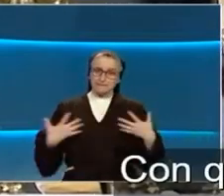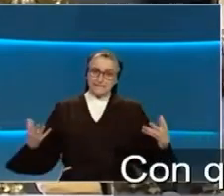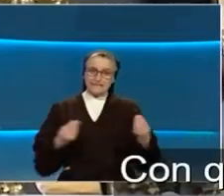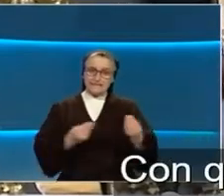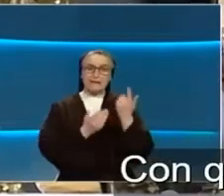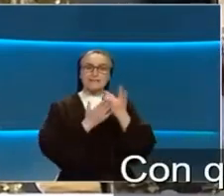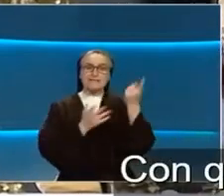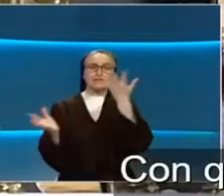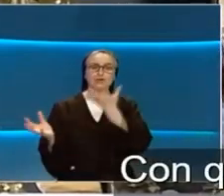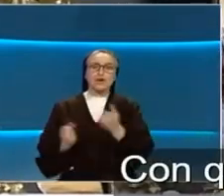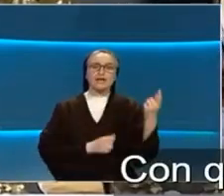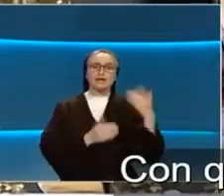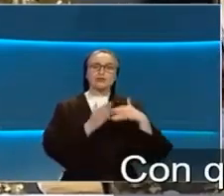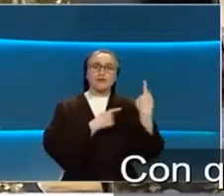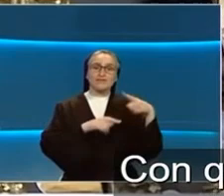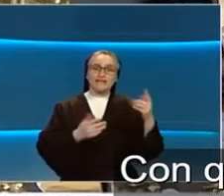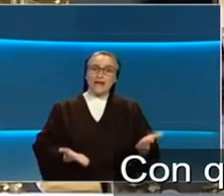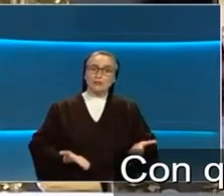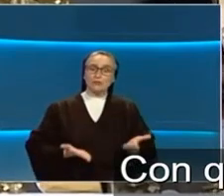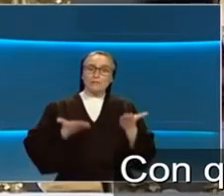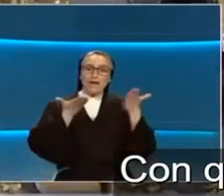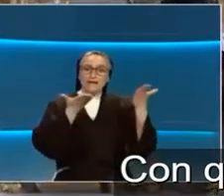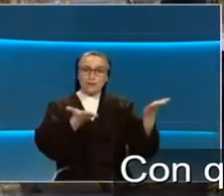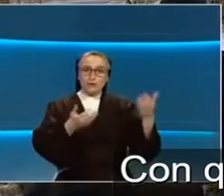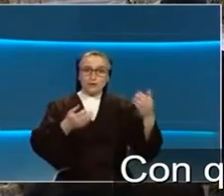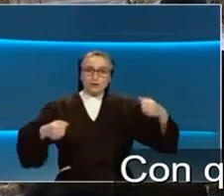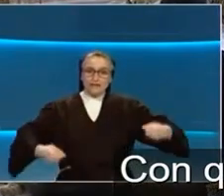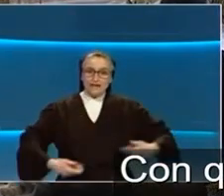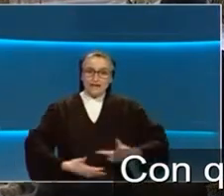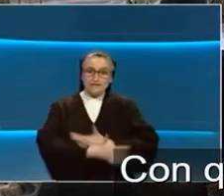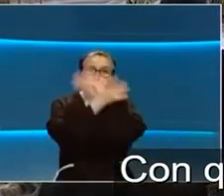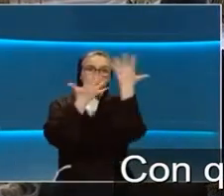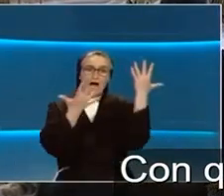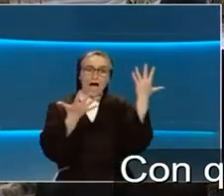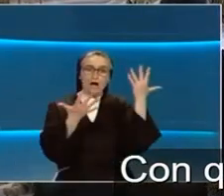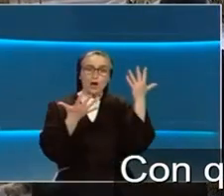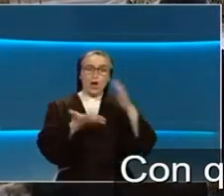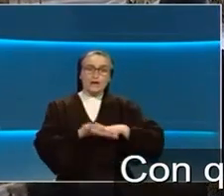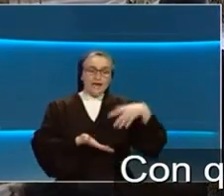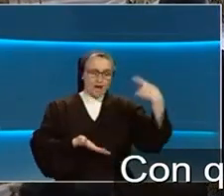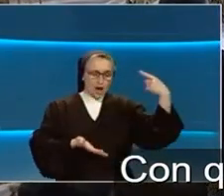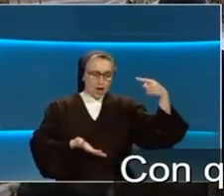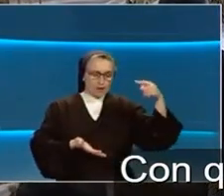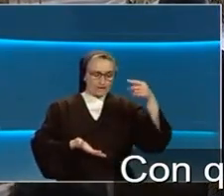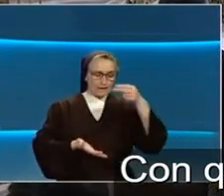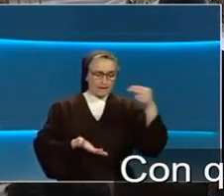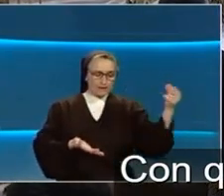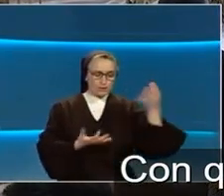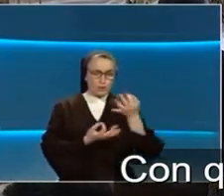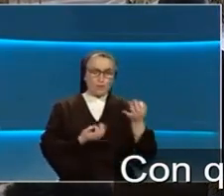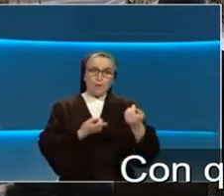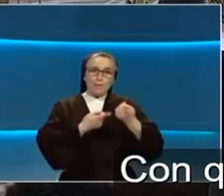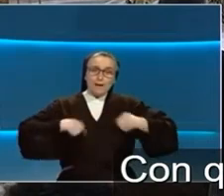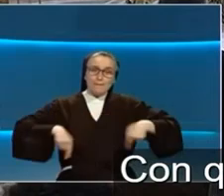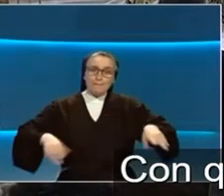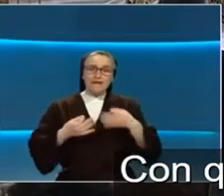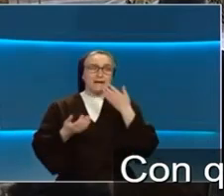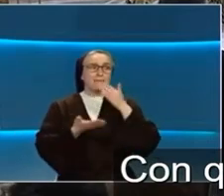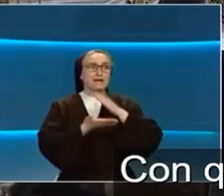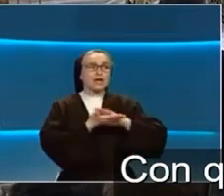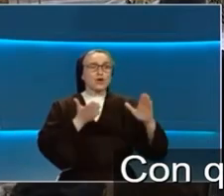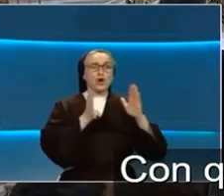omnipotentem. Suscita Dominus sacrificium de manibus tuis, ad laudem et gloria Dominus